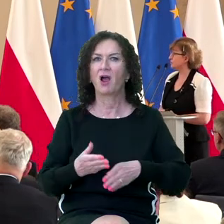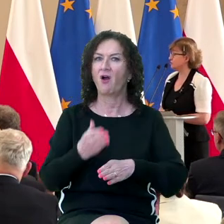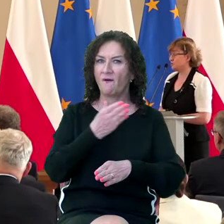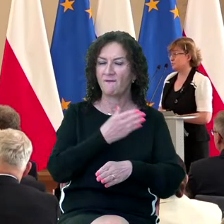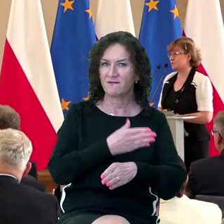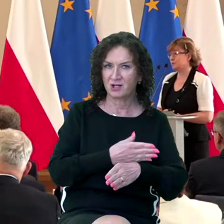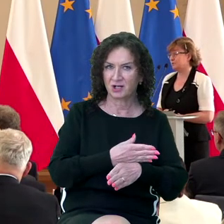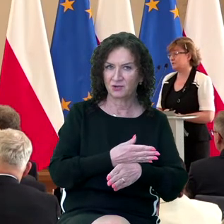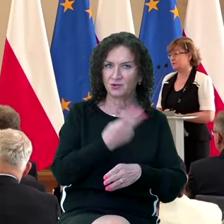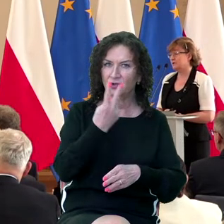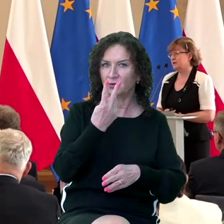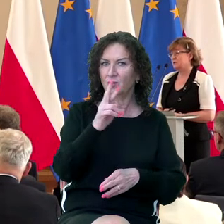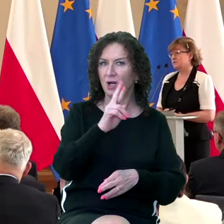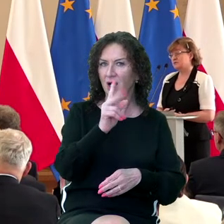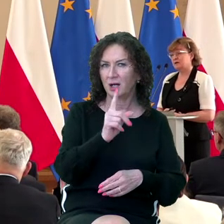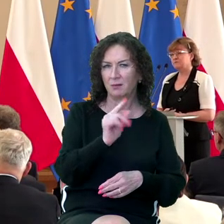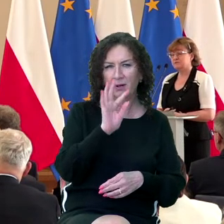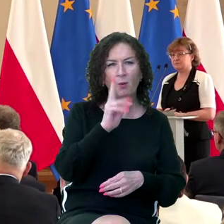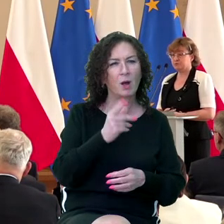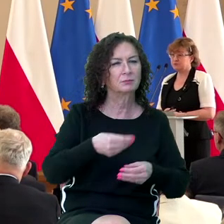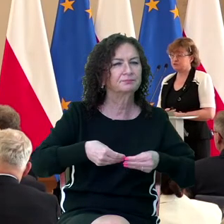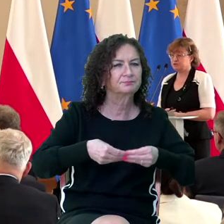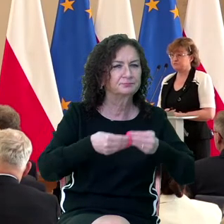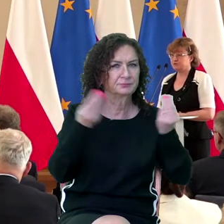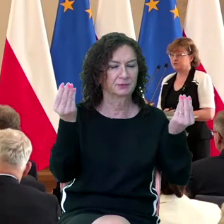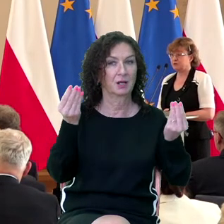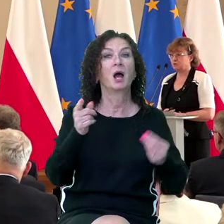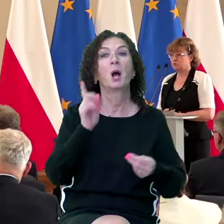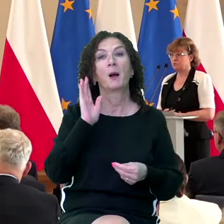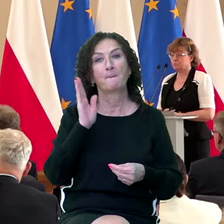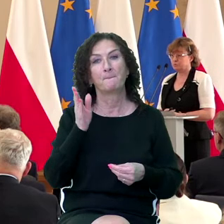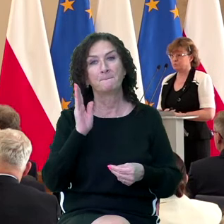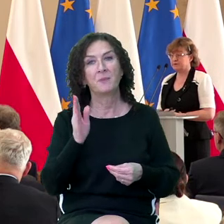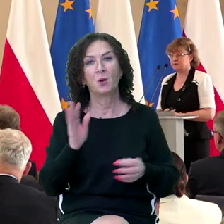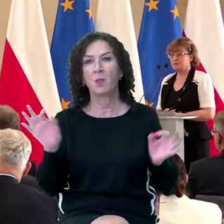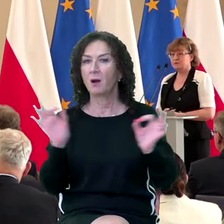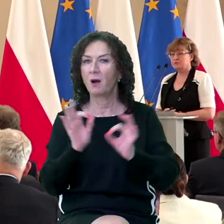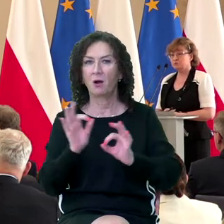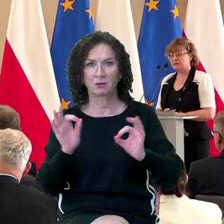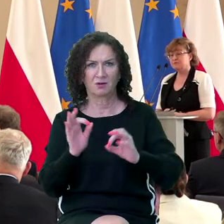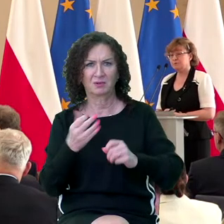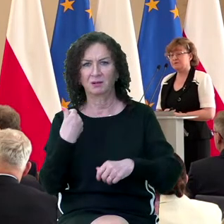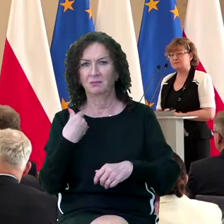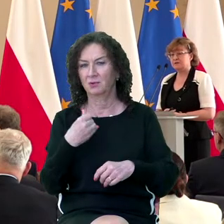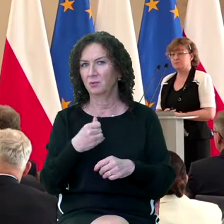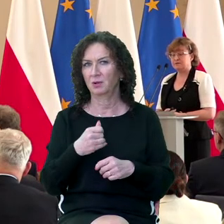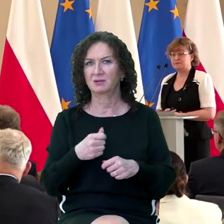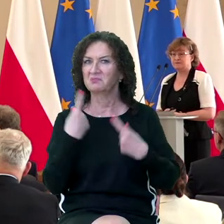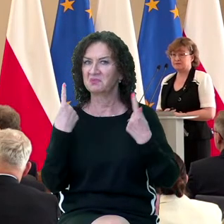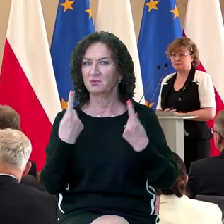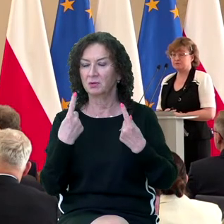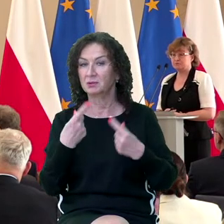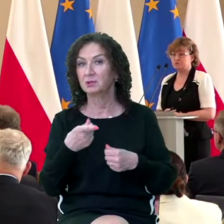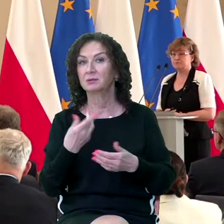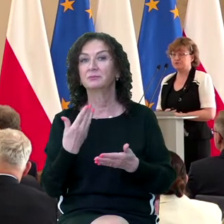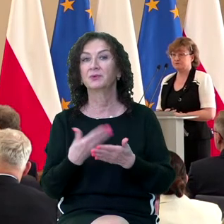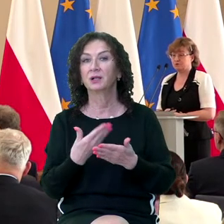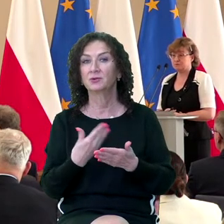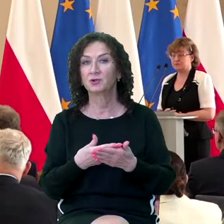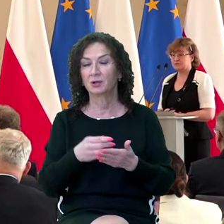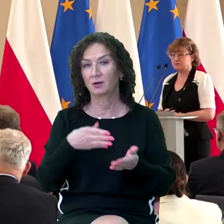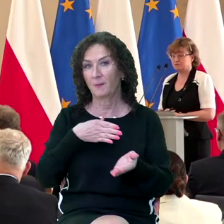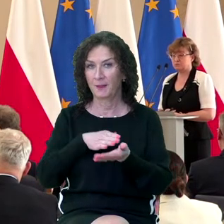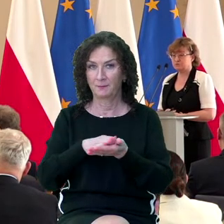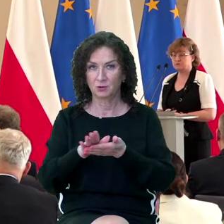II Rzeczypospolitej, została wystawiona rzeczywiście na ogromną próbę. I tutaj wprowadzamy państwa najpierw oczywiście w